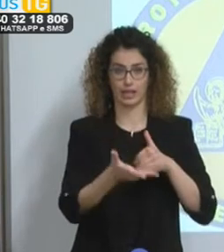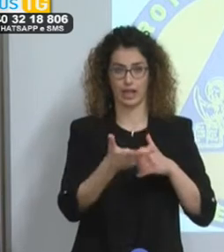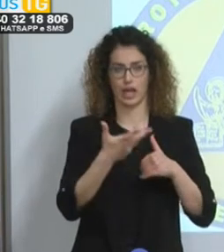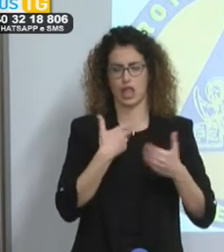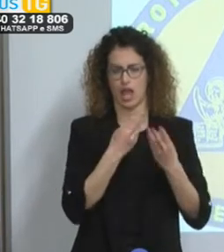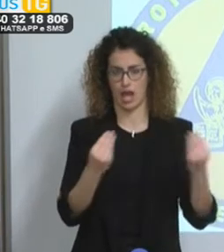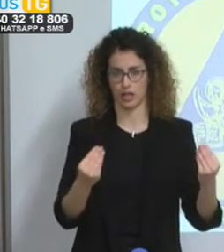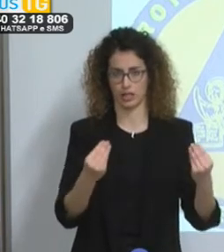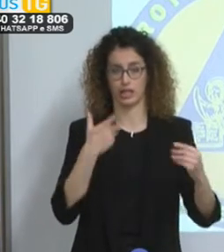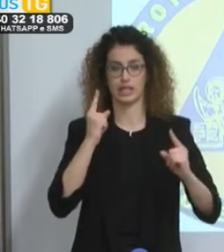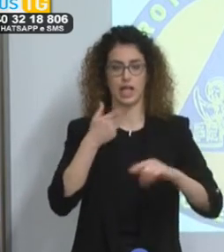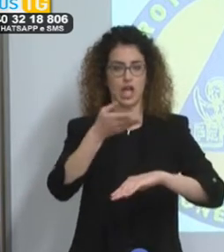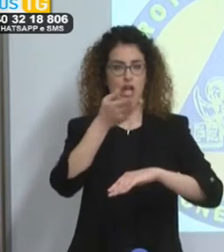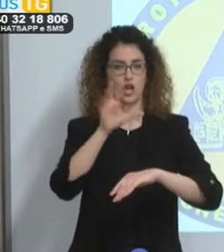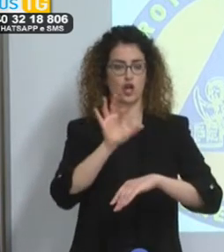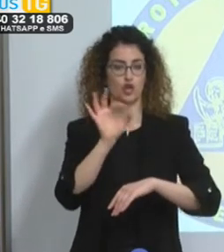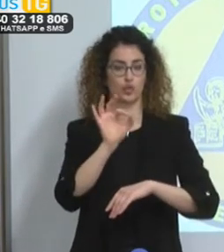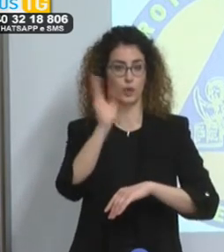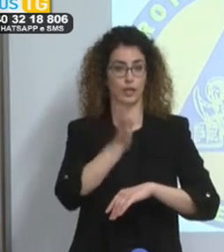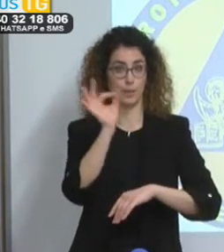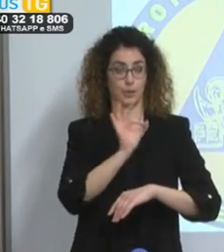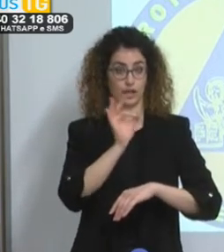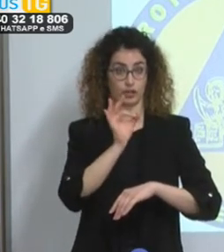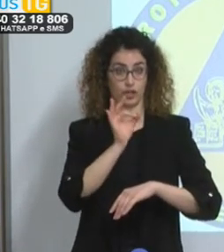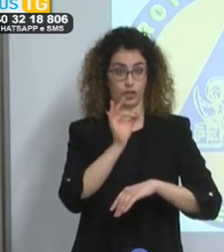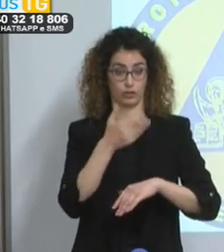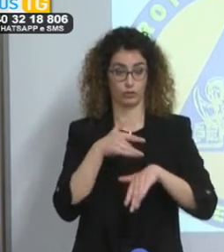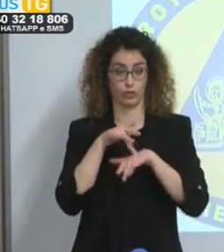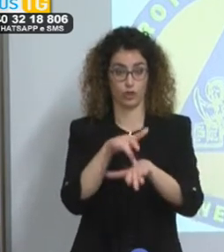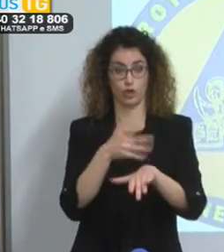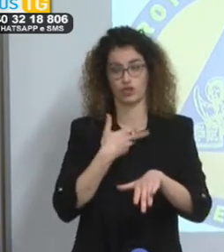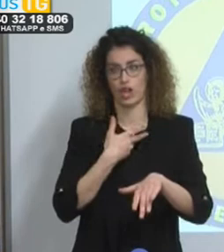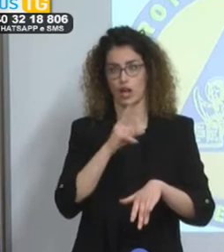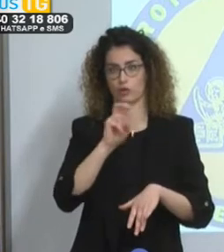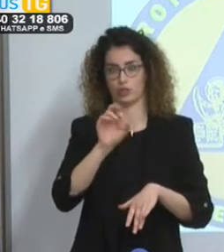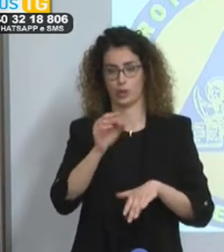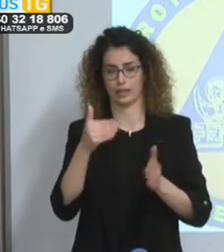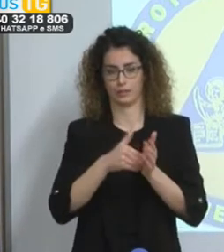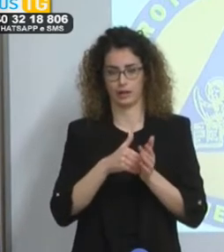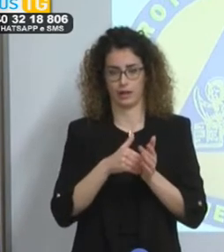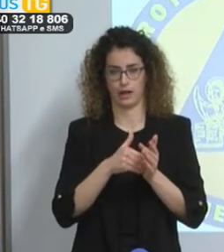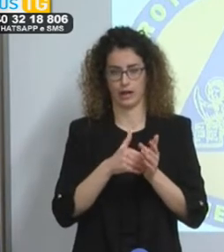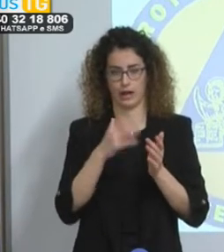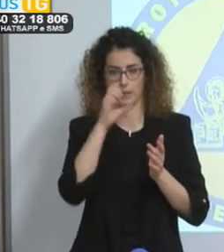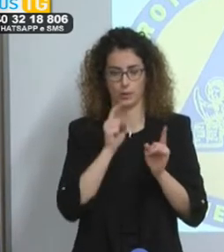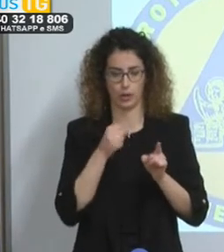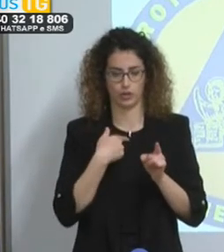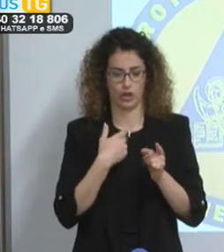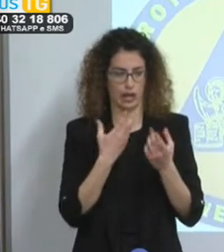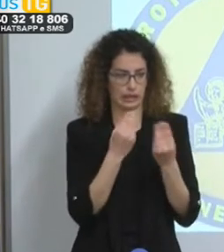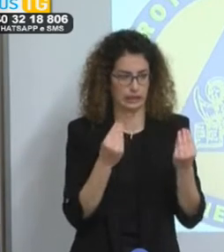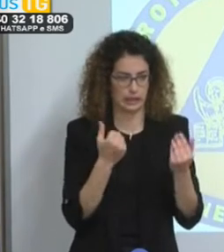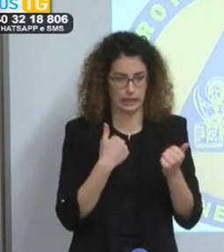Se anche il 50% venisse accompagnato sono altri 250.000. Capite che è un fuori programma non tanto affrontabile.